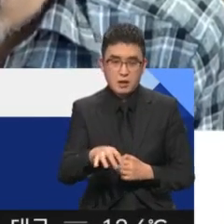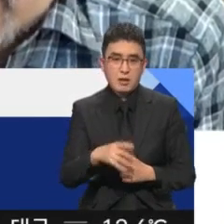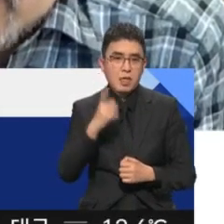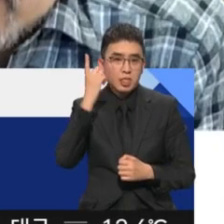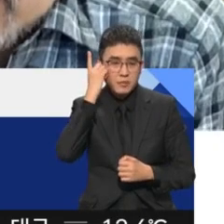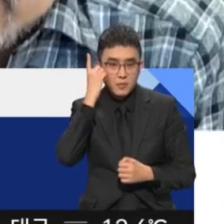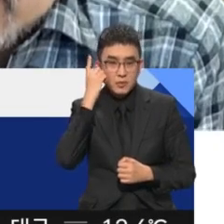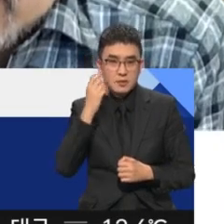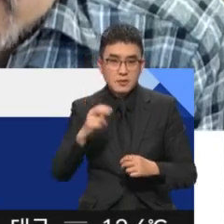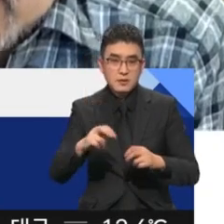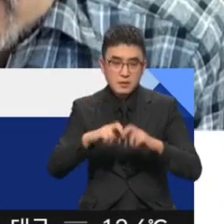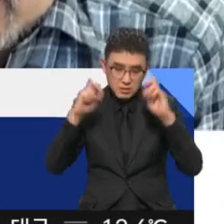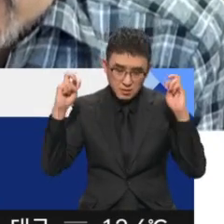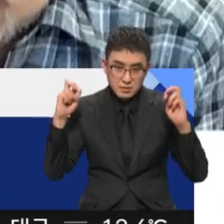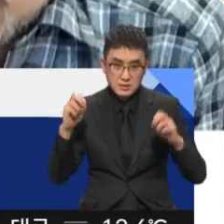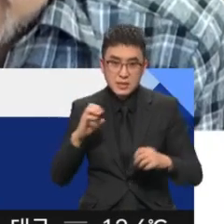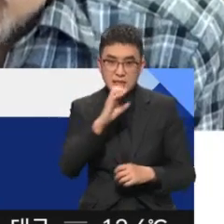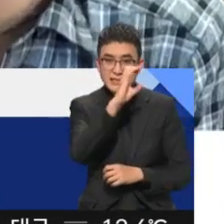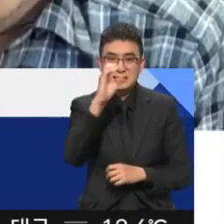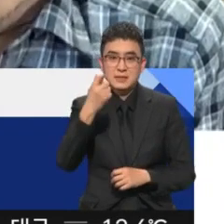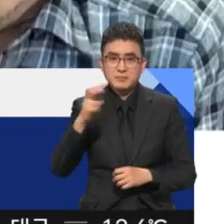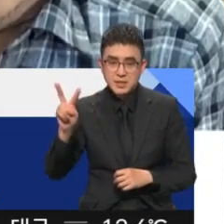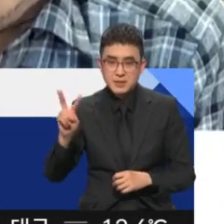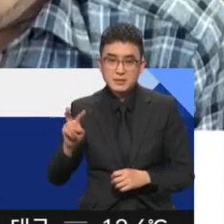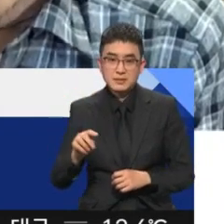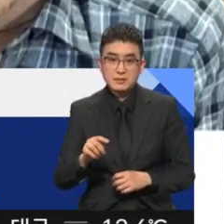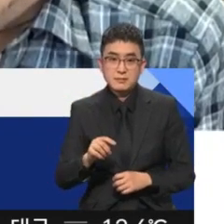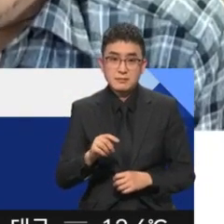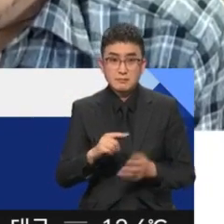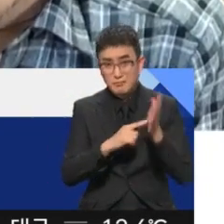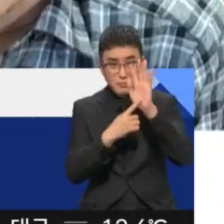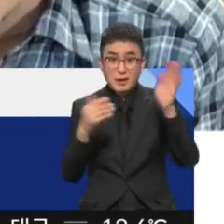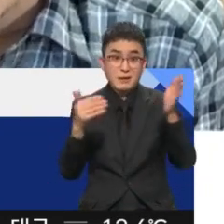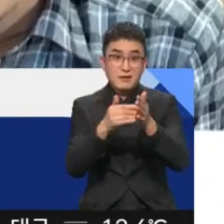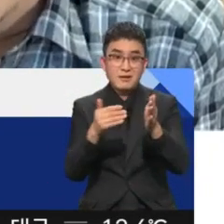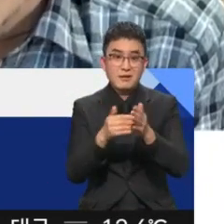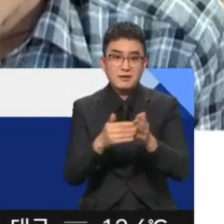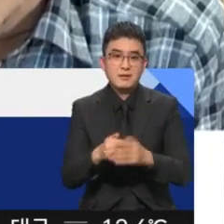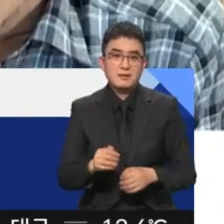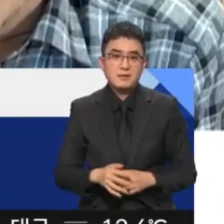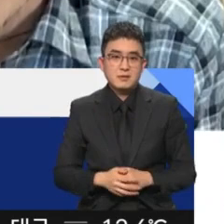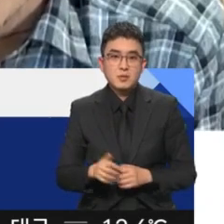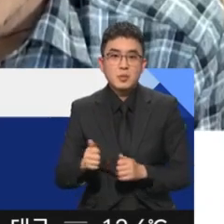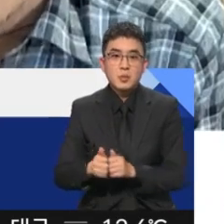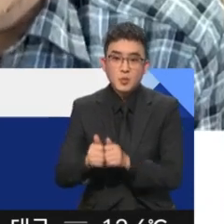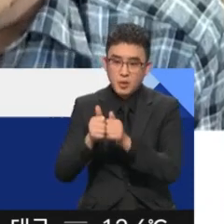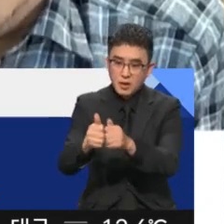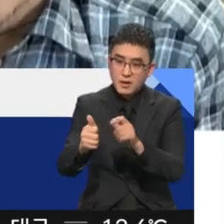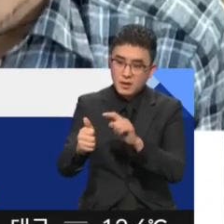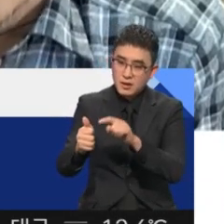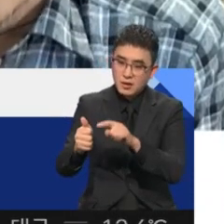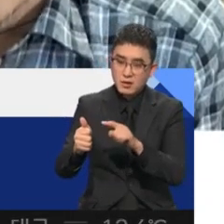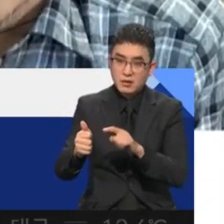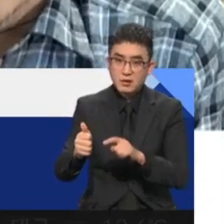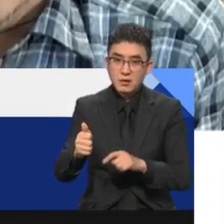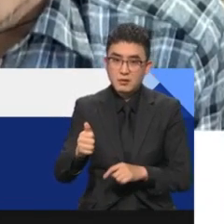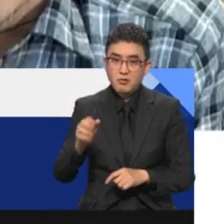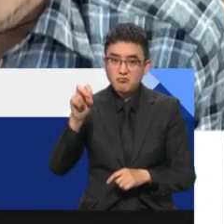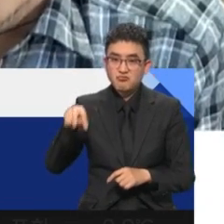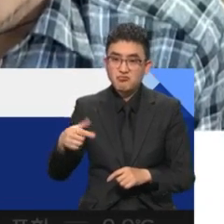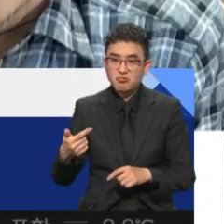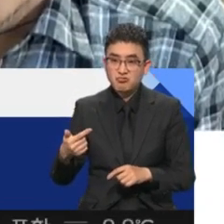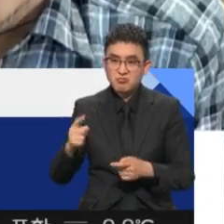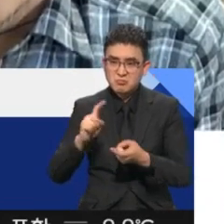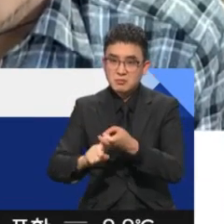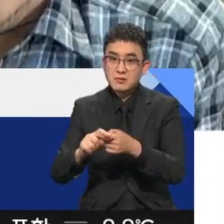게 좋죠. 이런 거 가지고 오래 끌 필요가 없잖아요. 그 동행했다라는 이른바 또 윤핵관 의원 한 명이 등장을 하잖아요. 그때 누군지는 모르겠는데 그분도